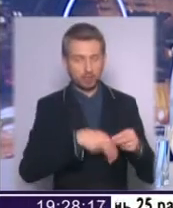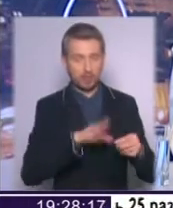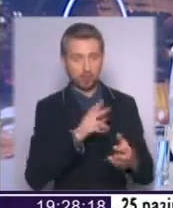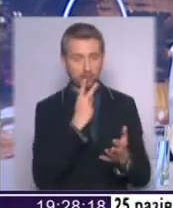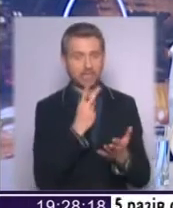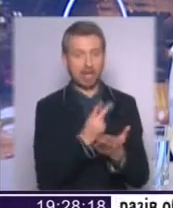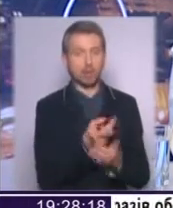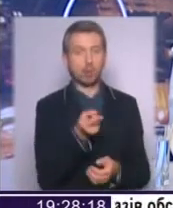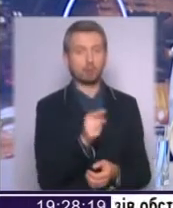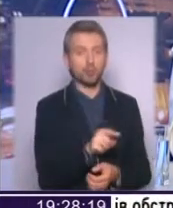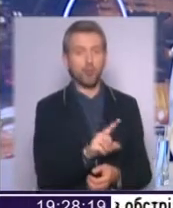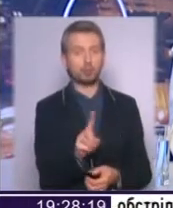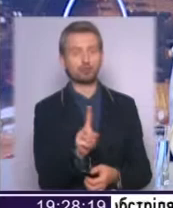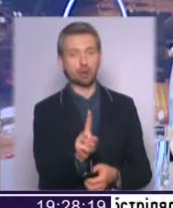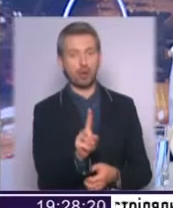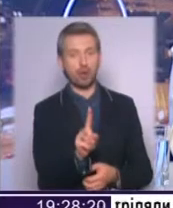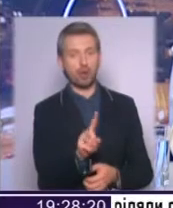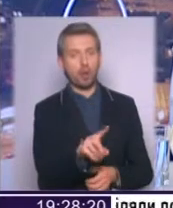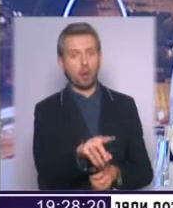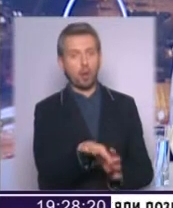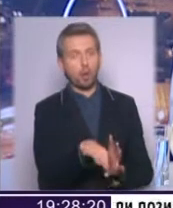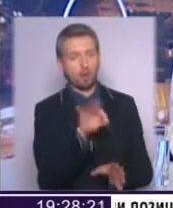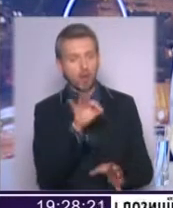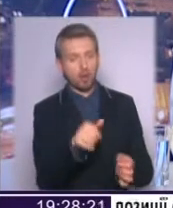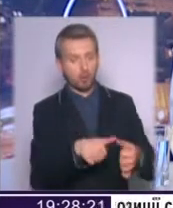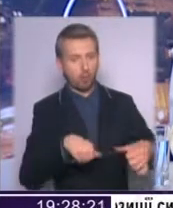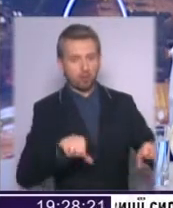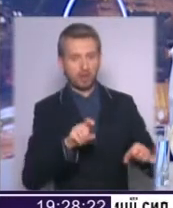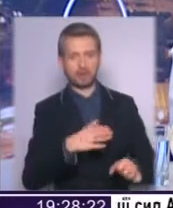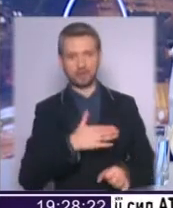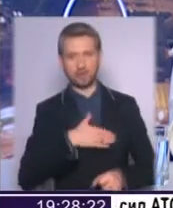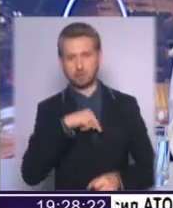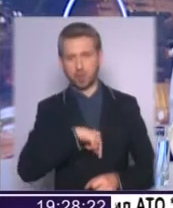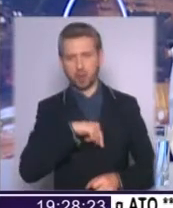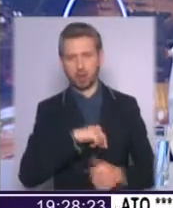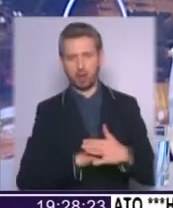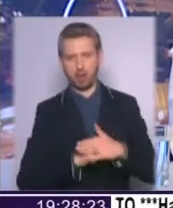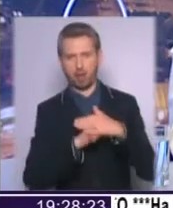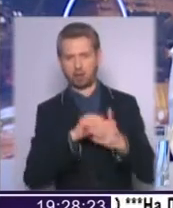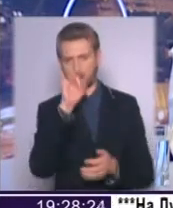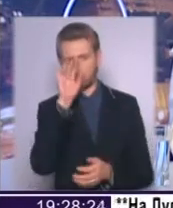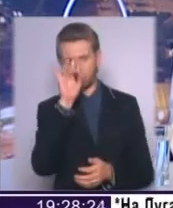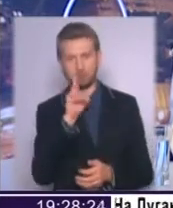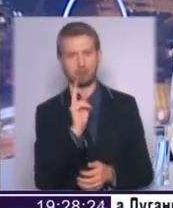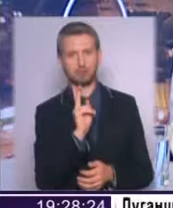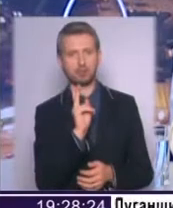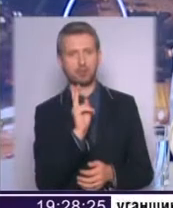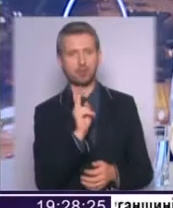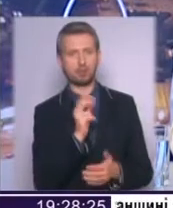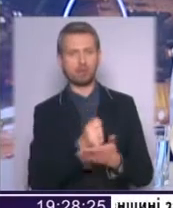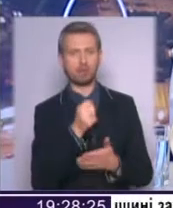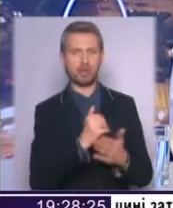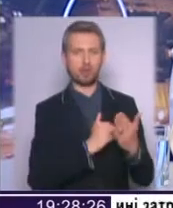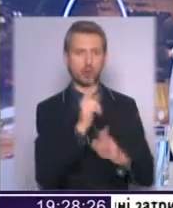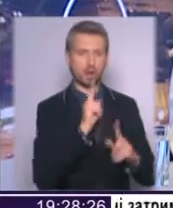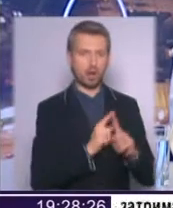того, що обрала комісія з наших моральних авторитетів, які призначав, кажуть, і Верховна Рада, і